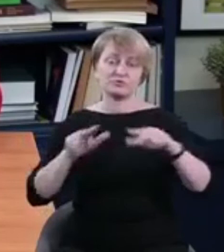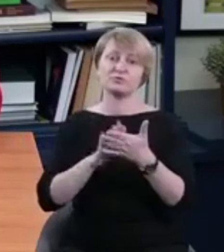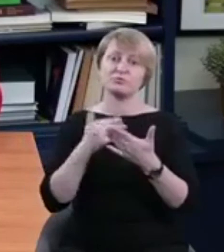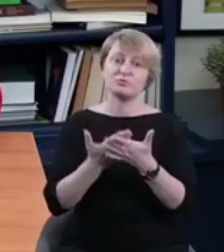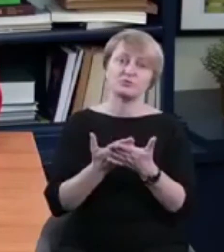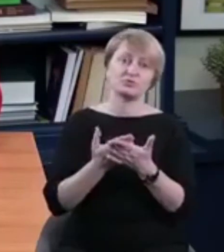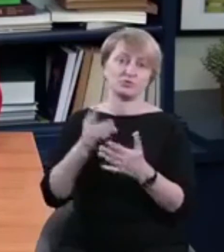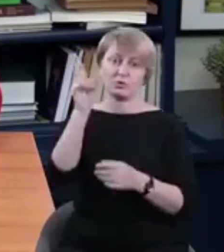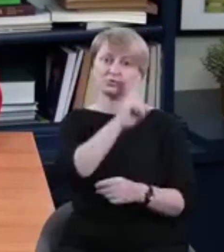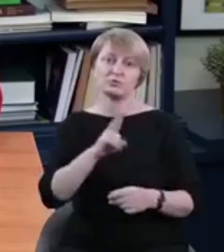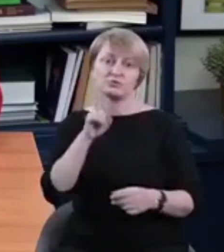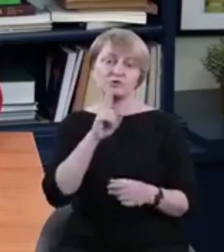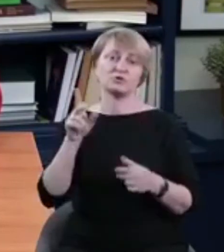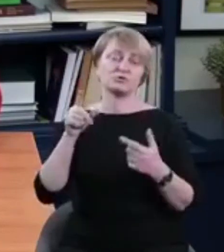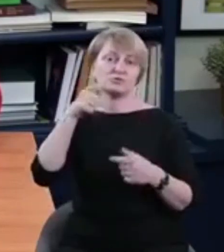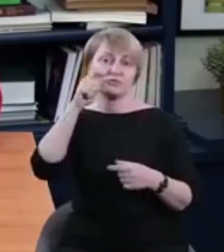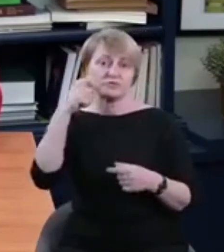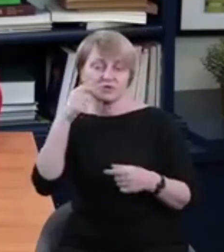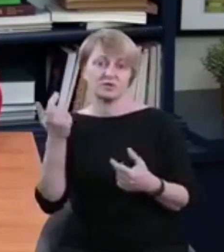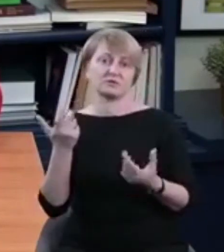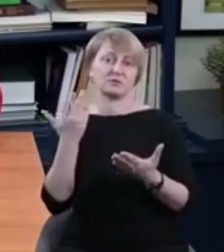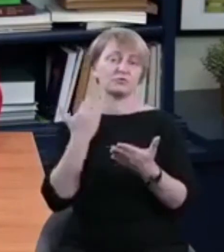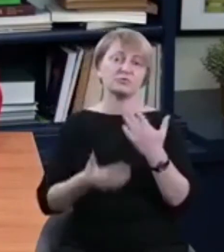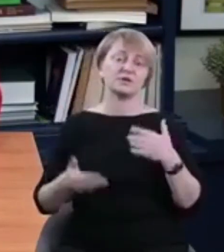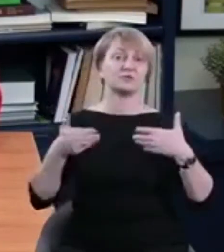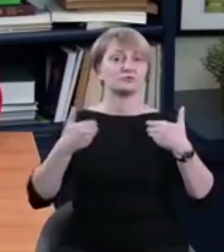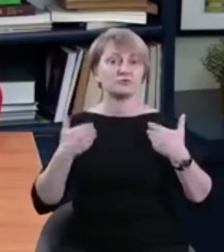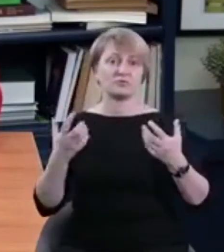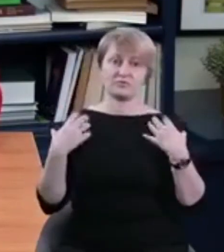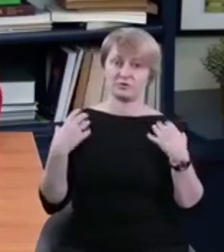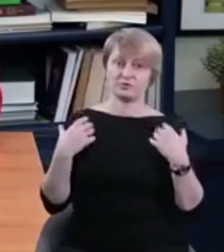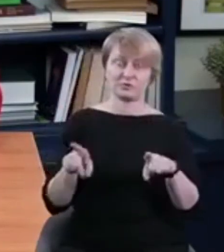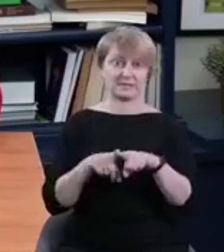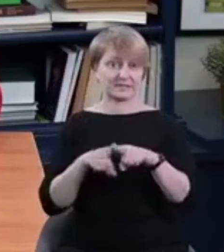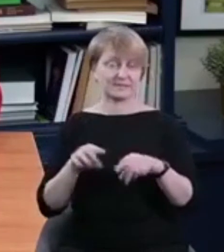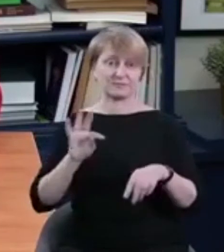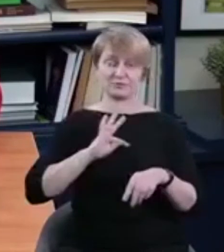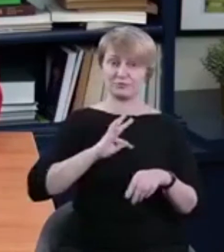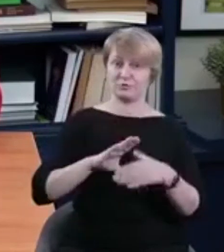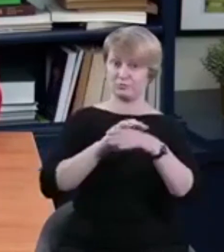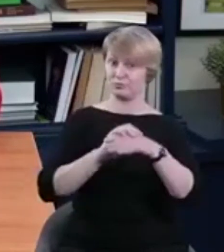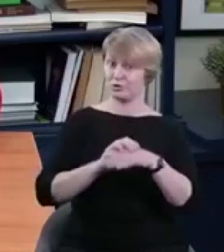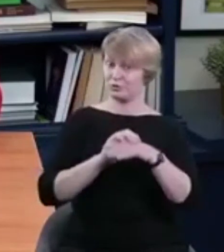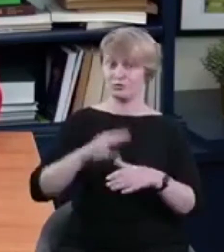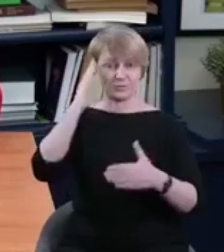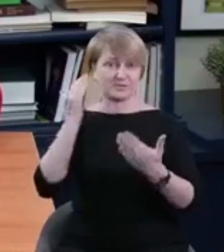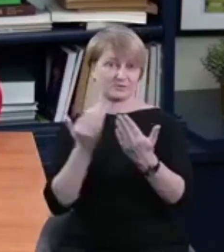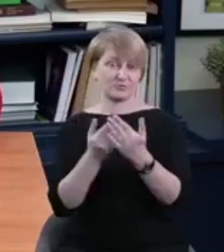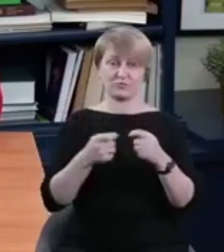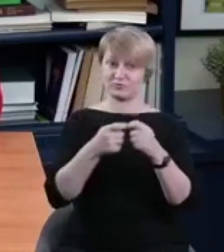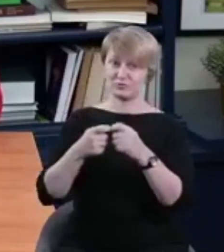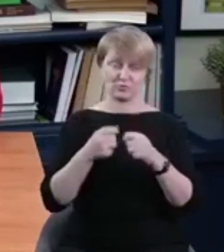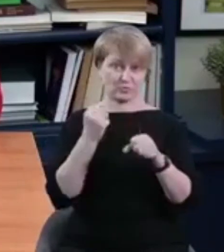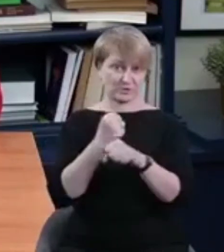przyczynić się do utraty przez nich zdrowia a jeszcze gorzej życia jak również może być naszymi przyjaciółmi znajomymi współpracownikami więc